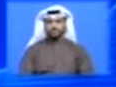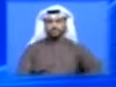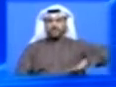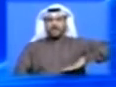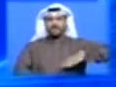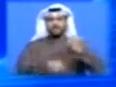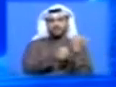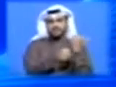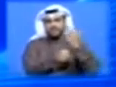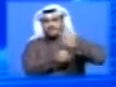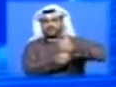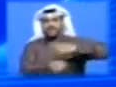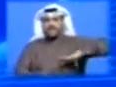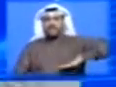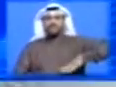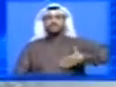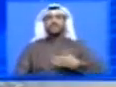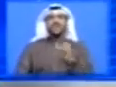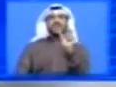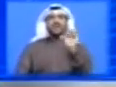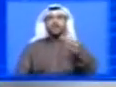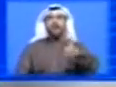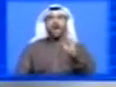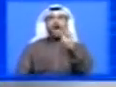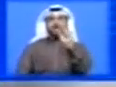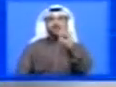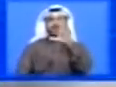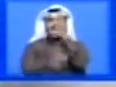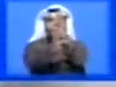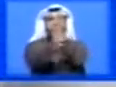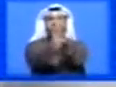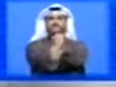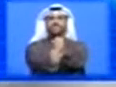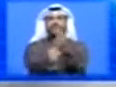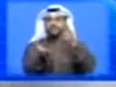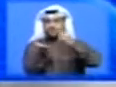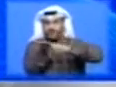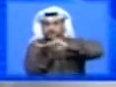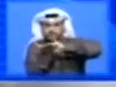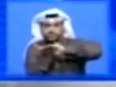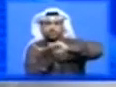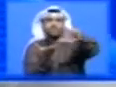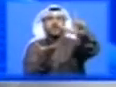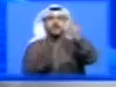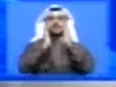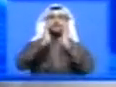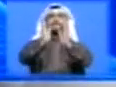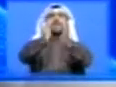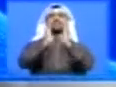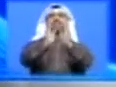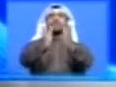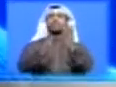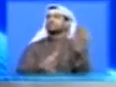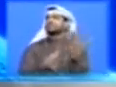بعث سمو ولي العهد الشيخ نواف الأحمد الجابر الصباح حفظه الله ببرقية تهنئة إلى فخامة سيسيل لاغريناد حاكم